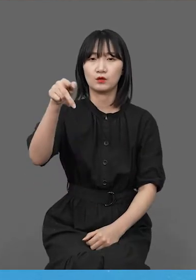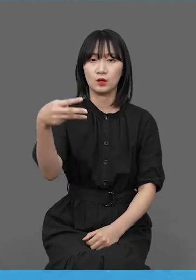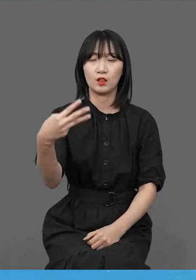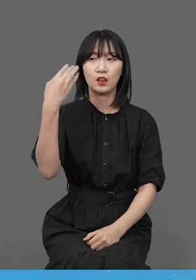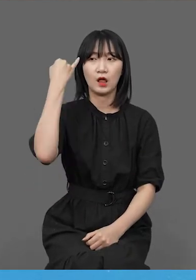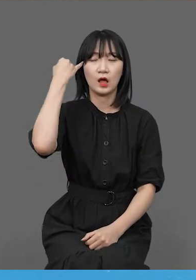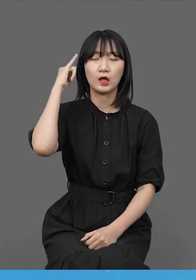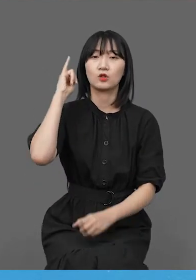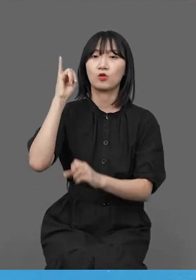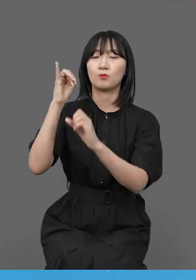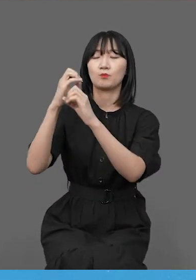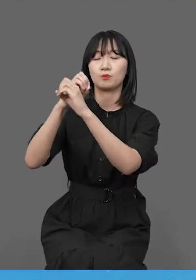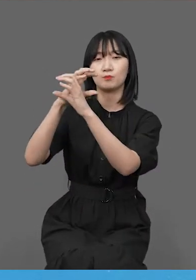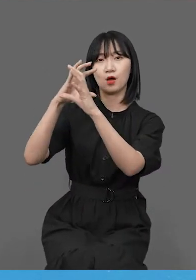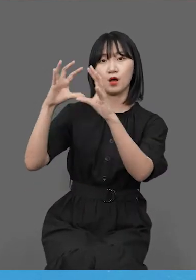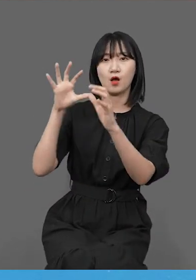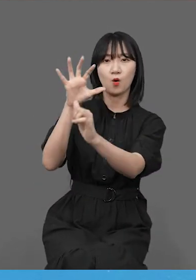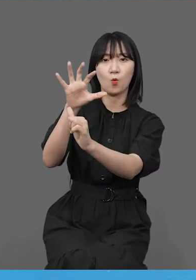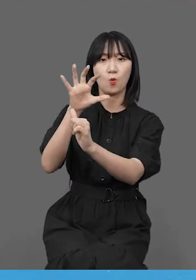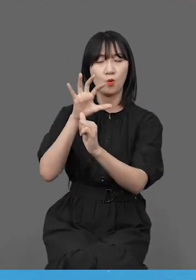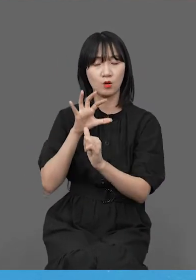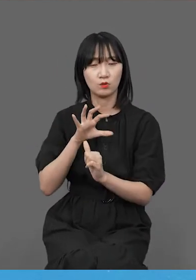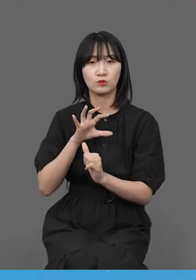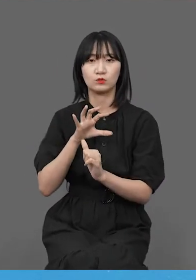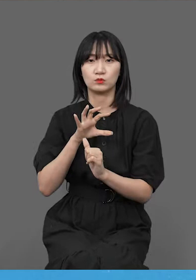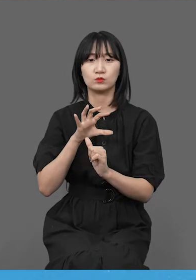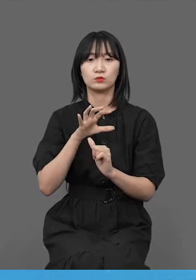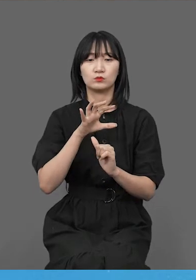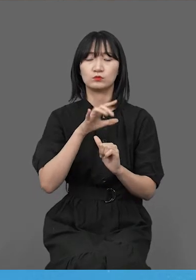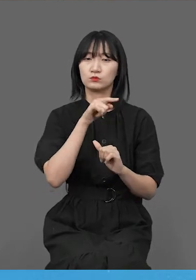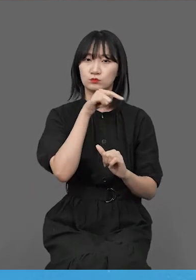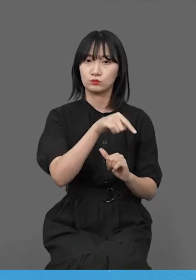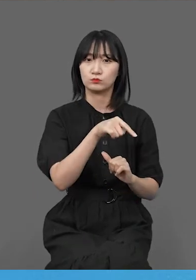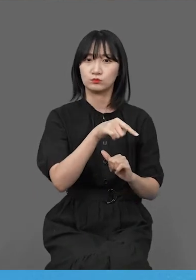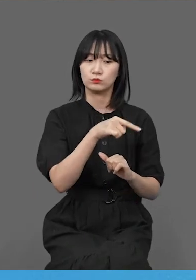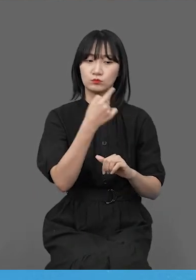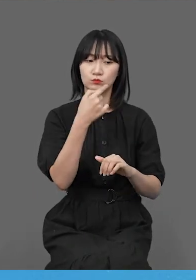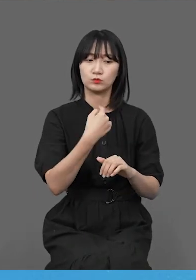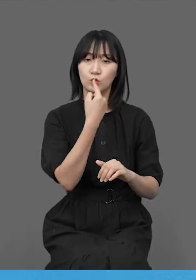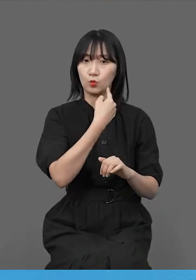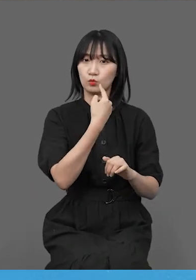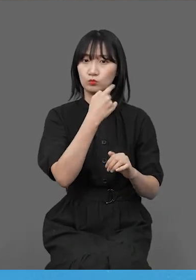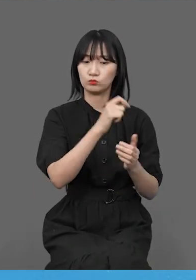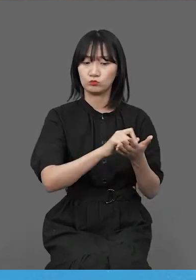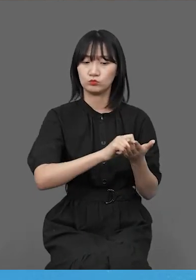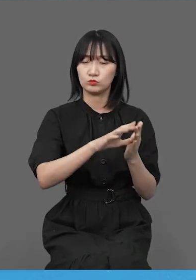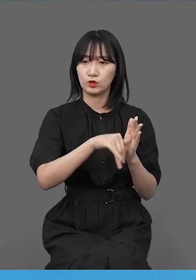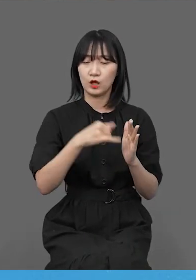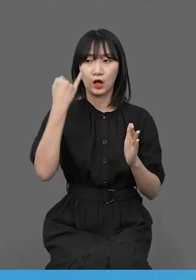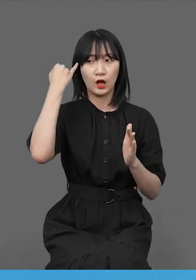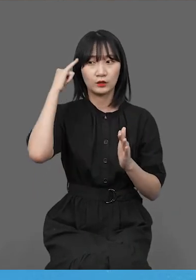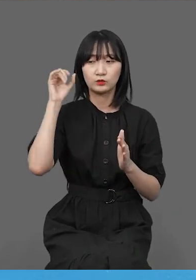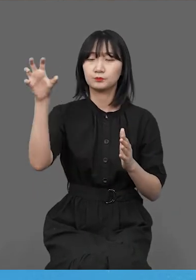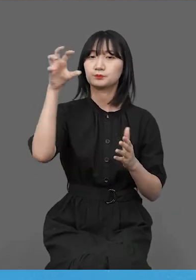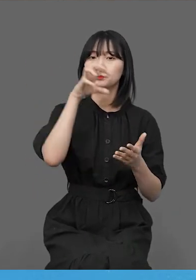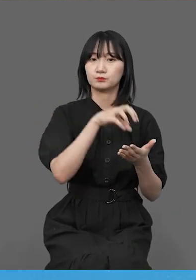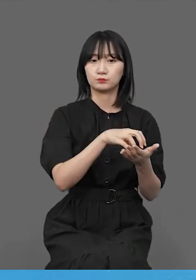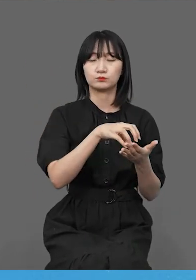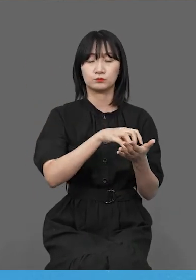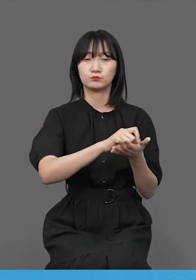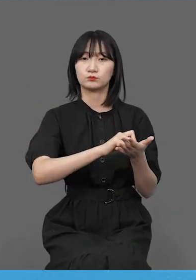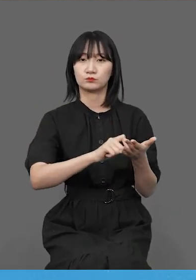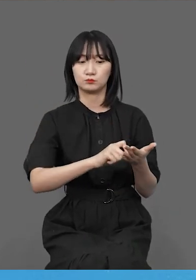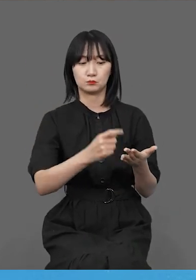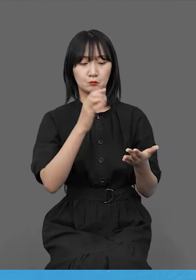지식들을 아주 적극적으로 수용해서 종의 기원에도 그런 발생학에 대한 해켈의 아이디어들을 적은 것을 우리가